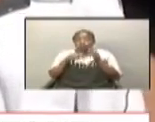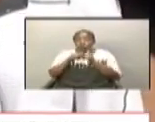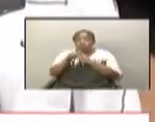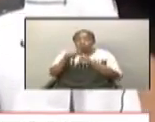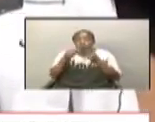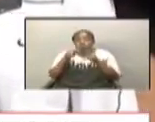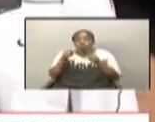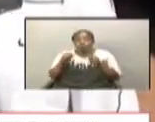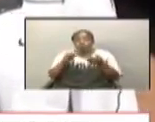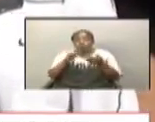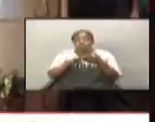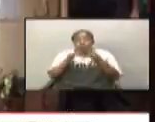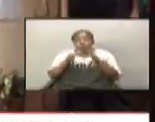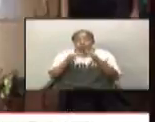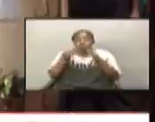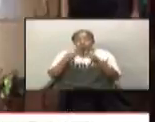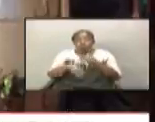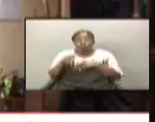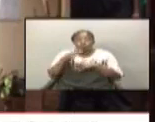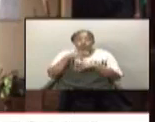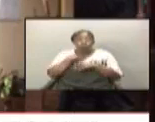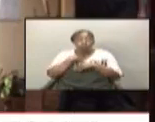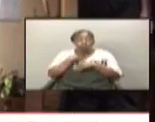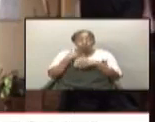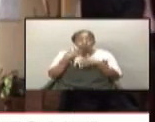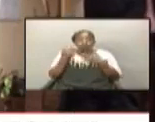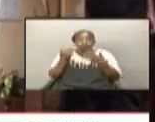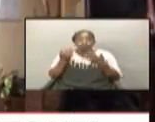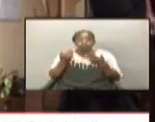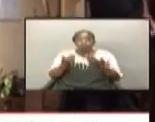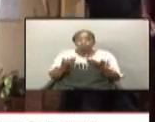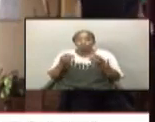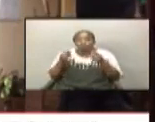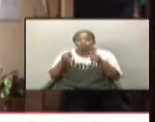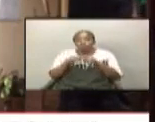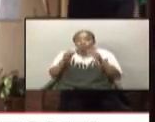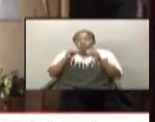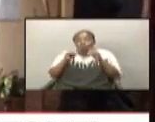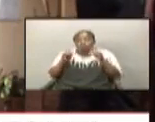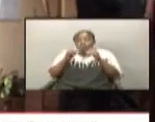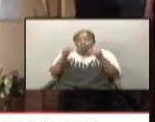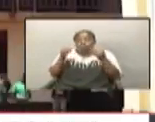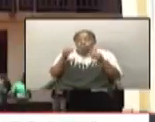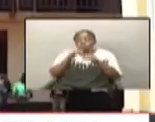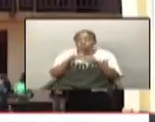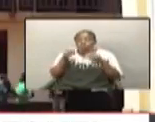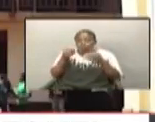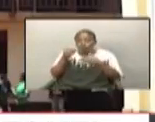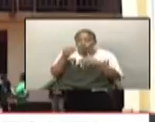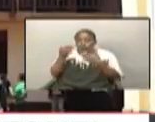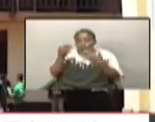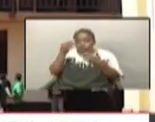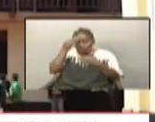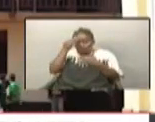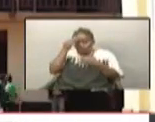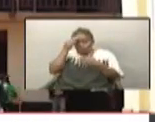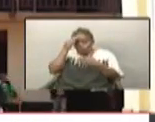naye tubafuula kye bali. Esimu ya Lugoba High tikomba kuyigiriza bizi bya mukibina bula n'ebintu ebirala